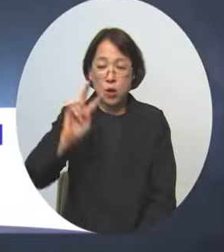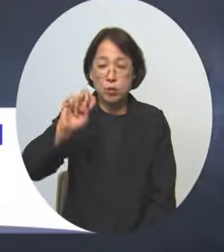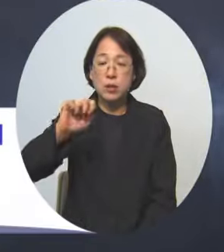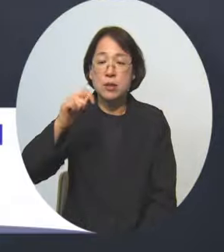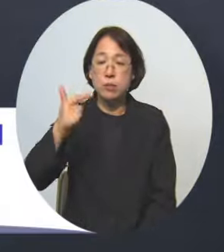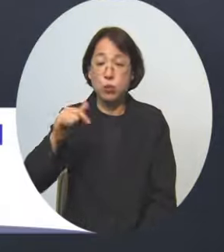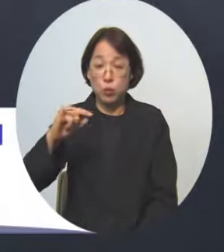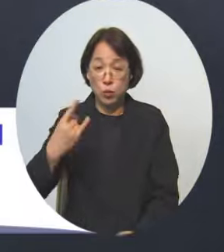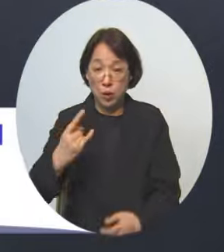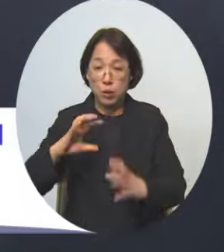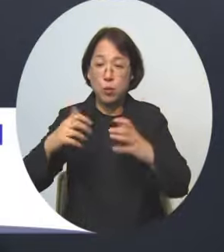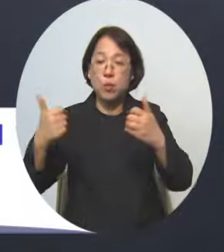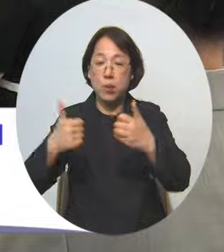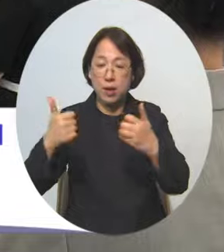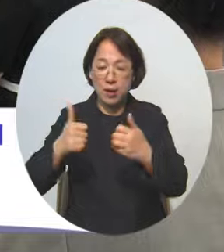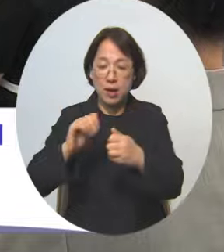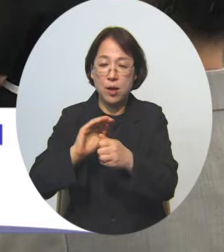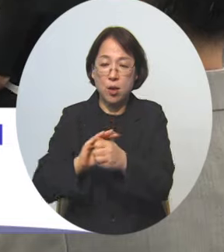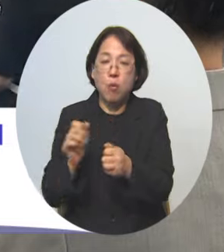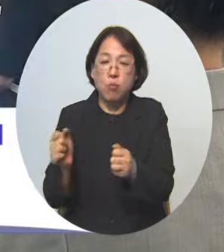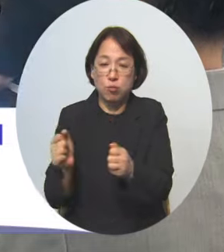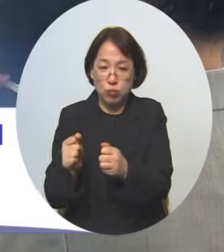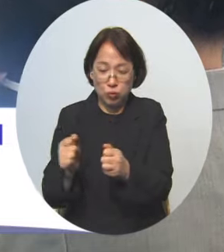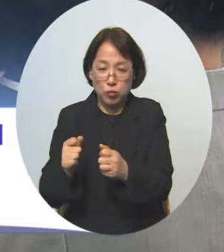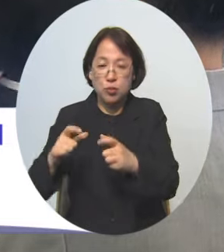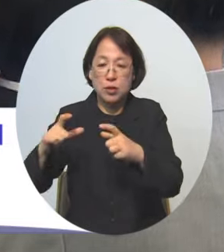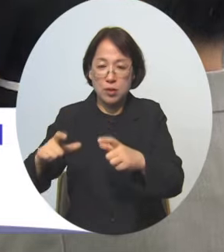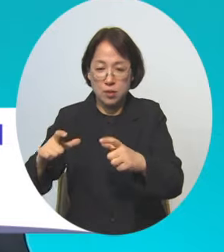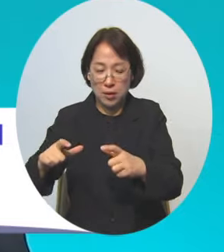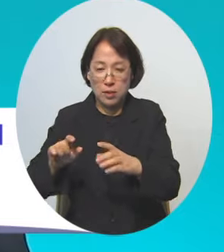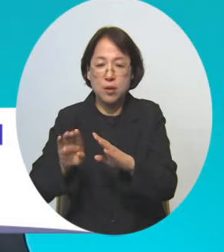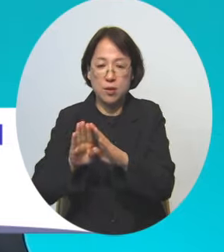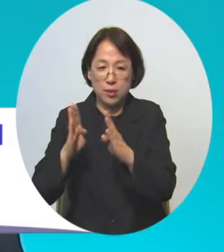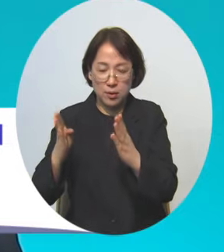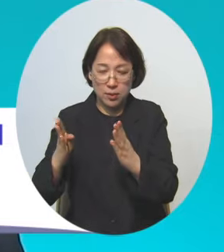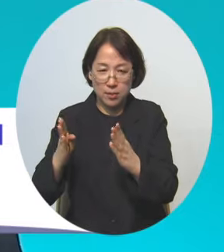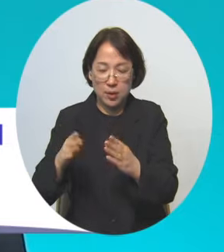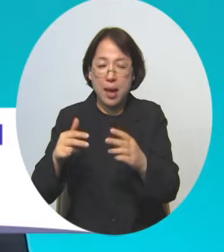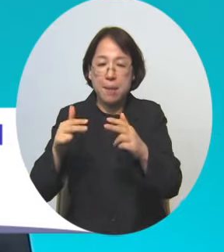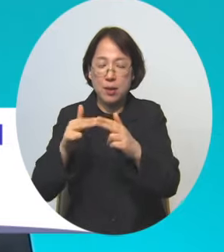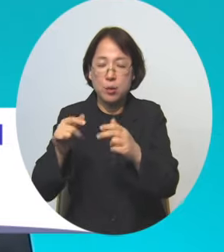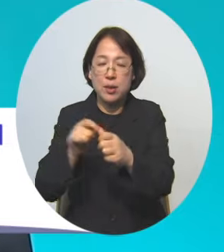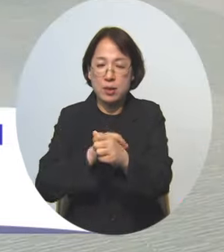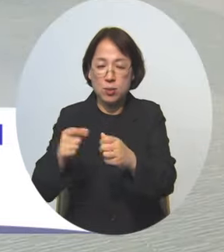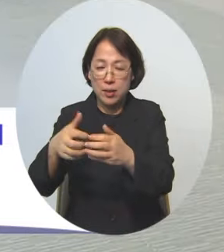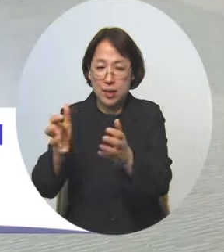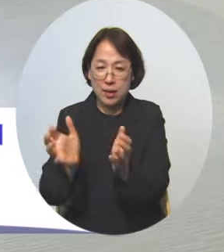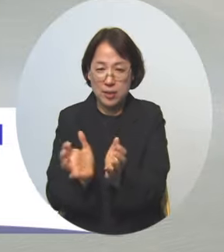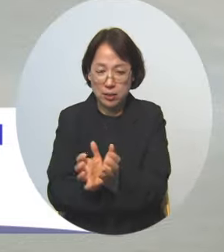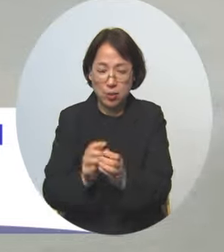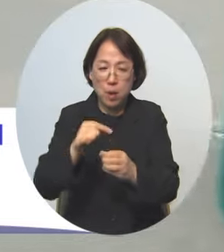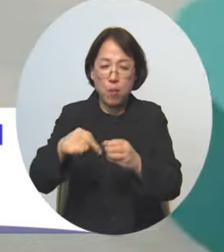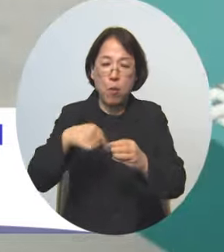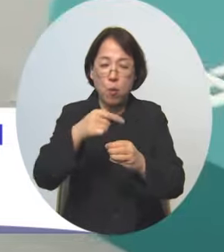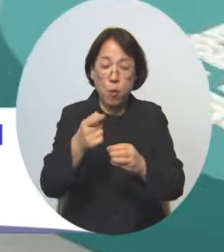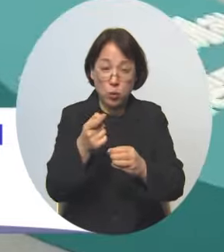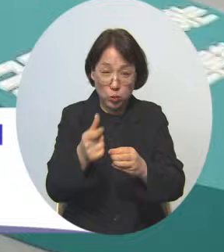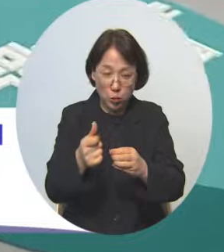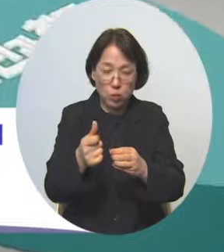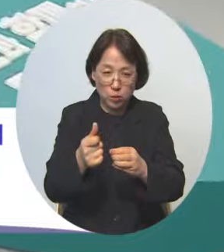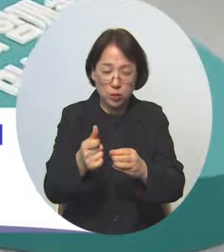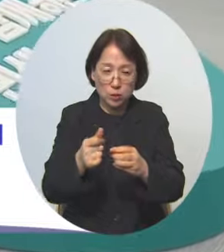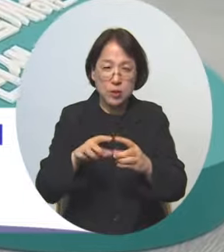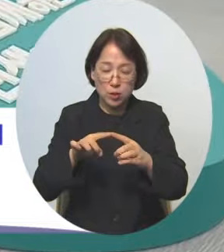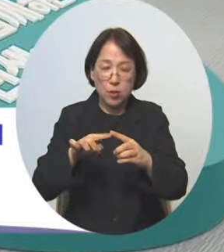26번째 민생토론회가 오늘 경북 경산에서 열렸습니다. 정부는 반도체 특화단지와 소형 모듈 원자로 국가산업단지 등을